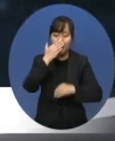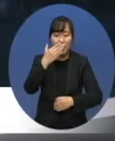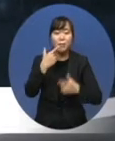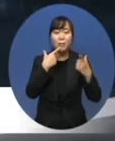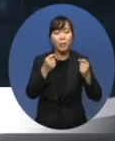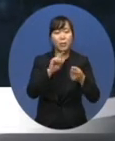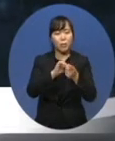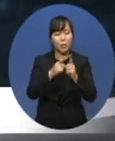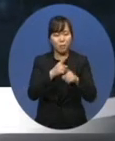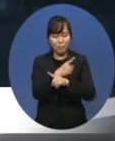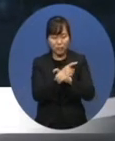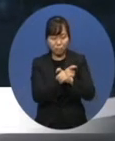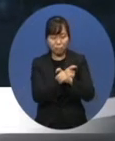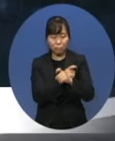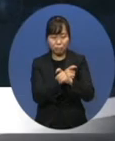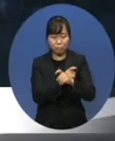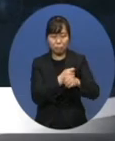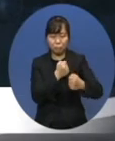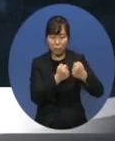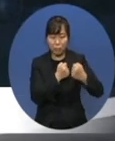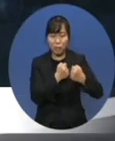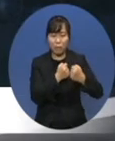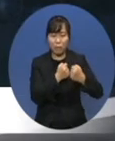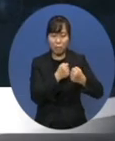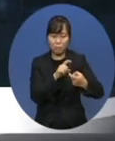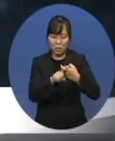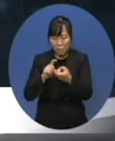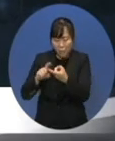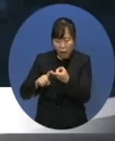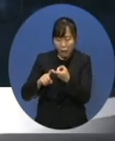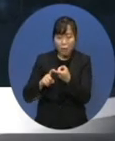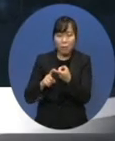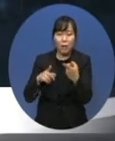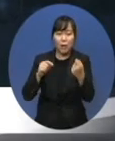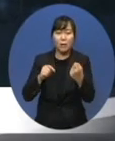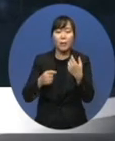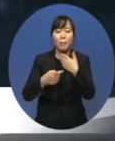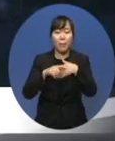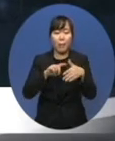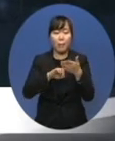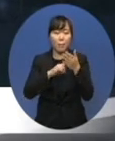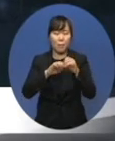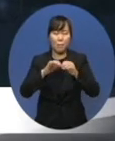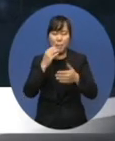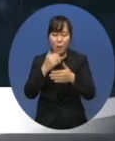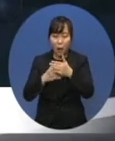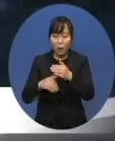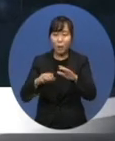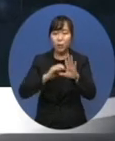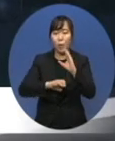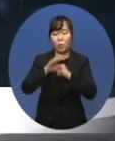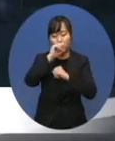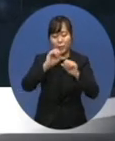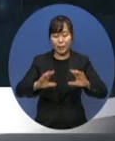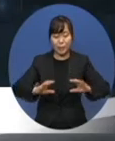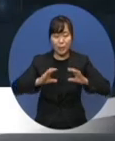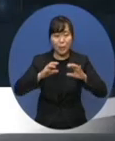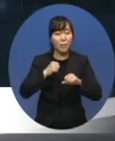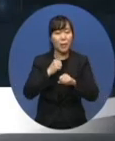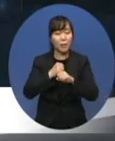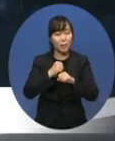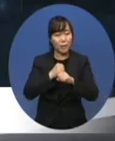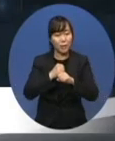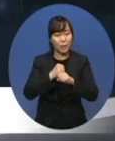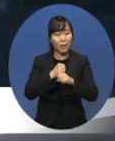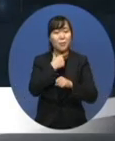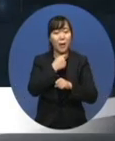서로 혐오하고 그리고 나누는 것들, 이런 것들을 드러내서 더 좋은 세상 만들기, 이런 꿈꾸는